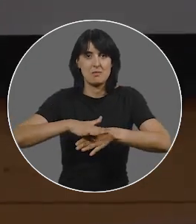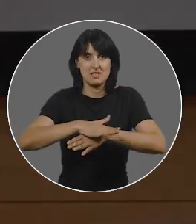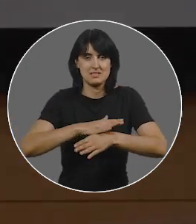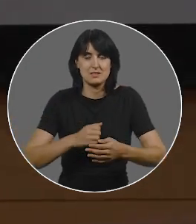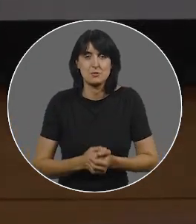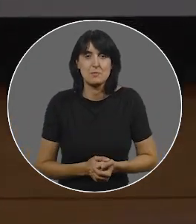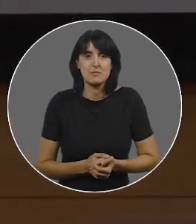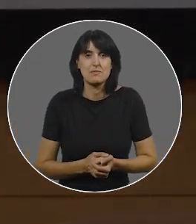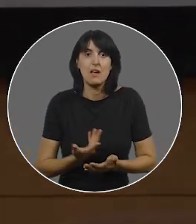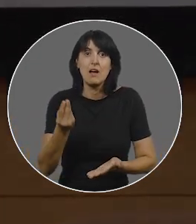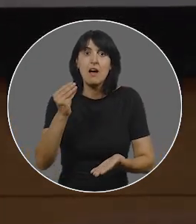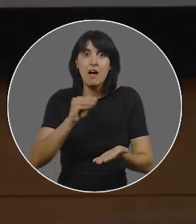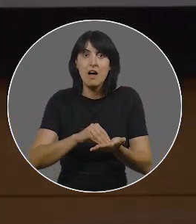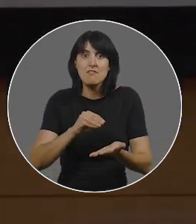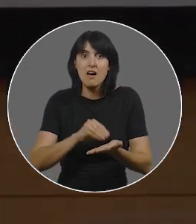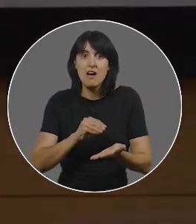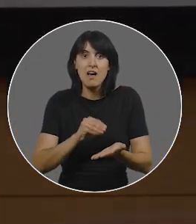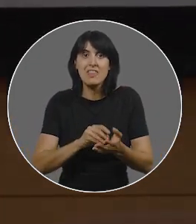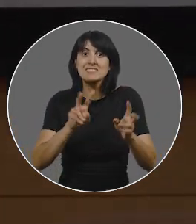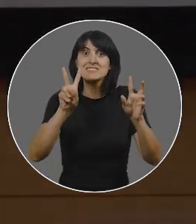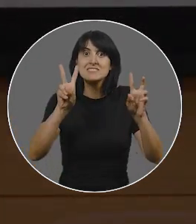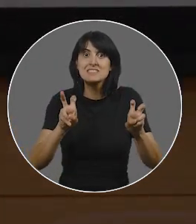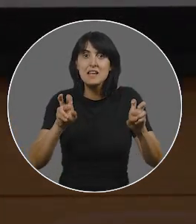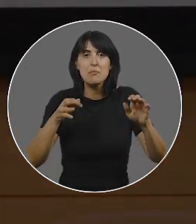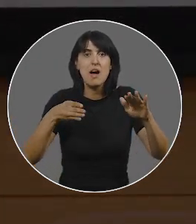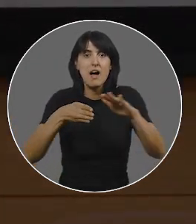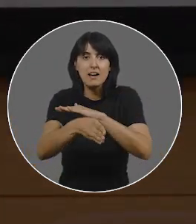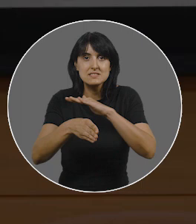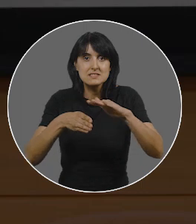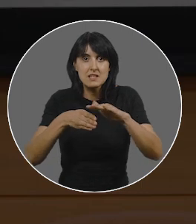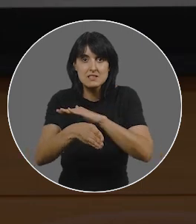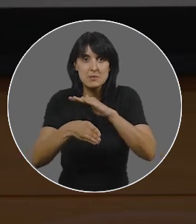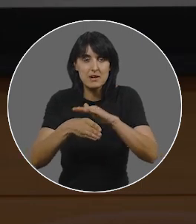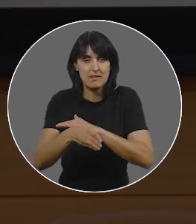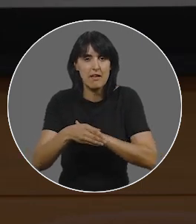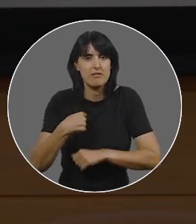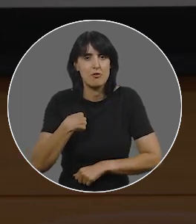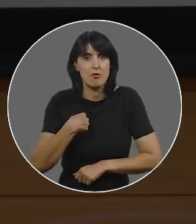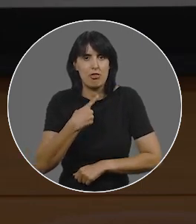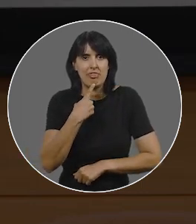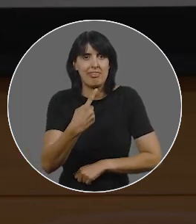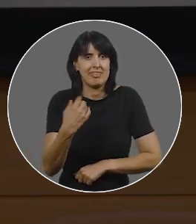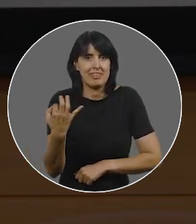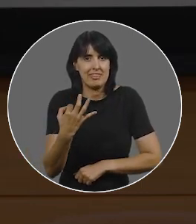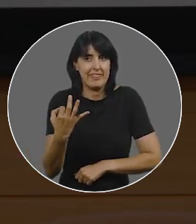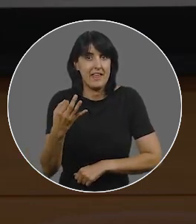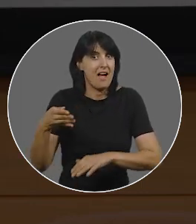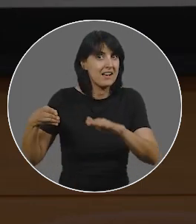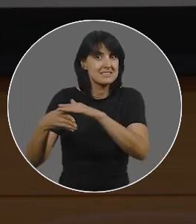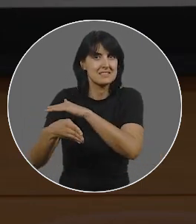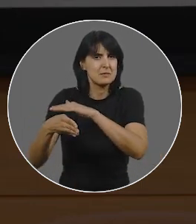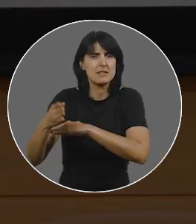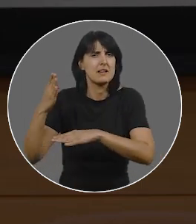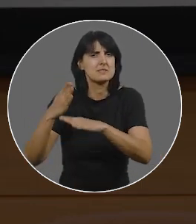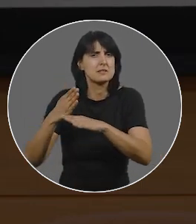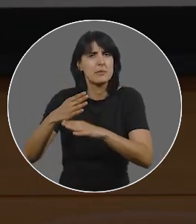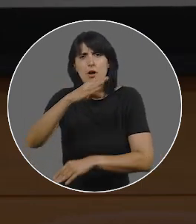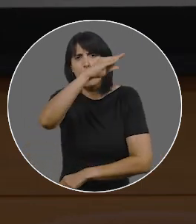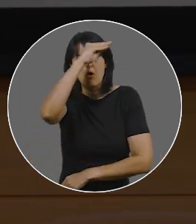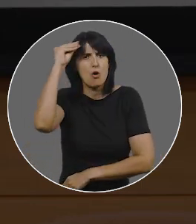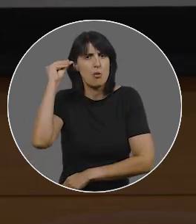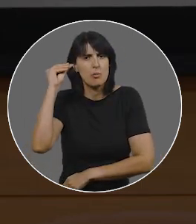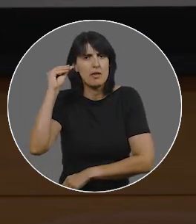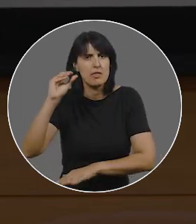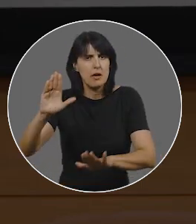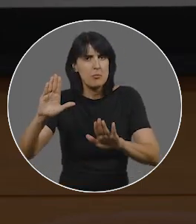l'administració. Moltes vegades el tema de l'accessibilitat, jo dic que és una oblidada i